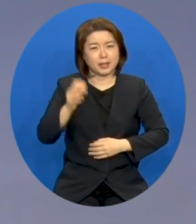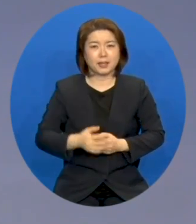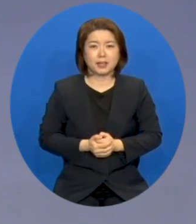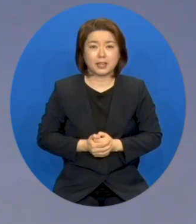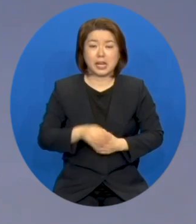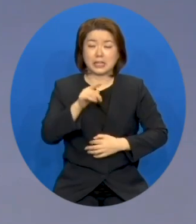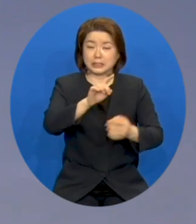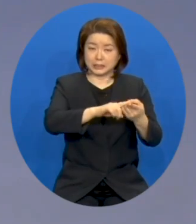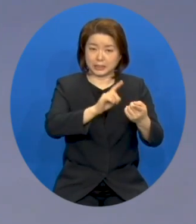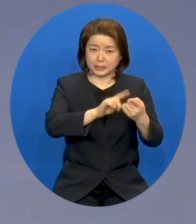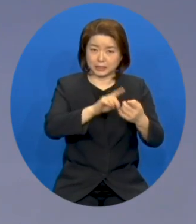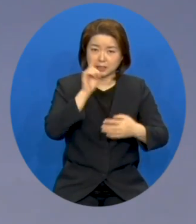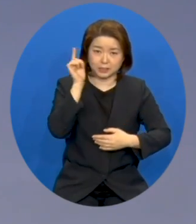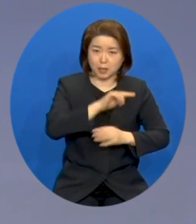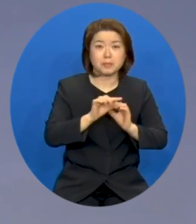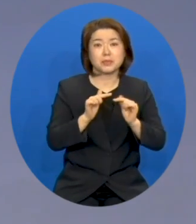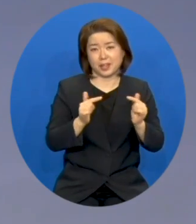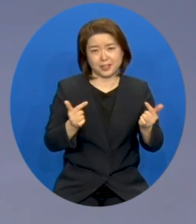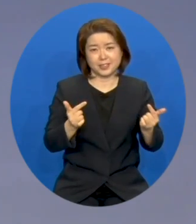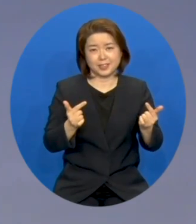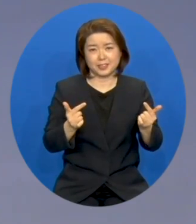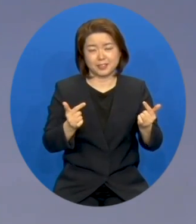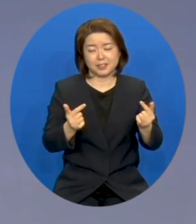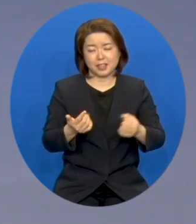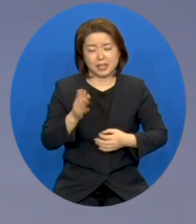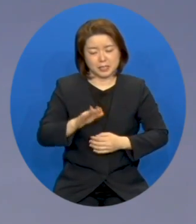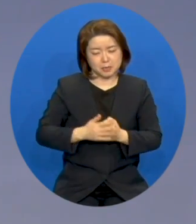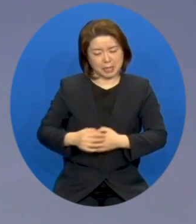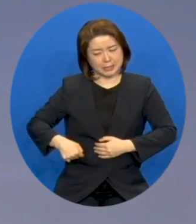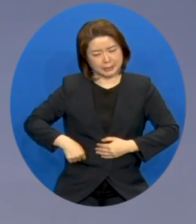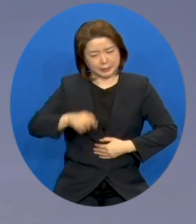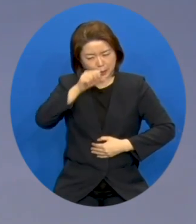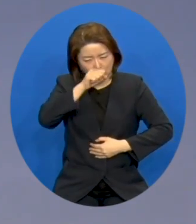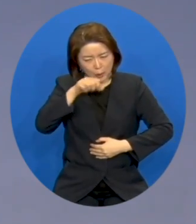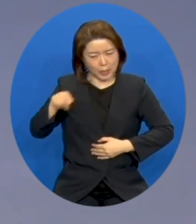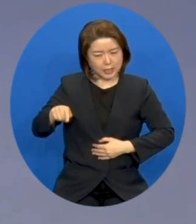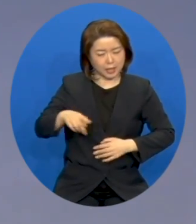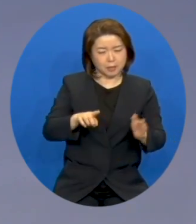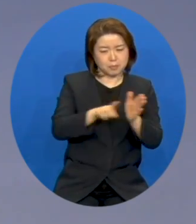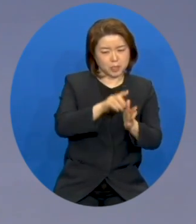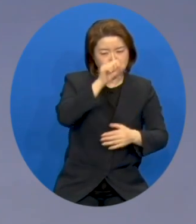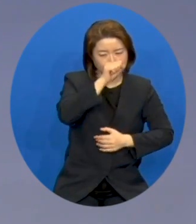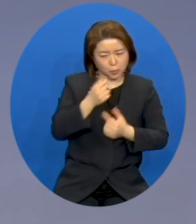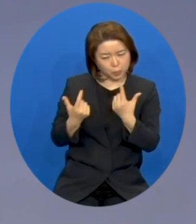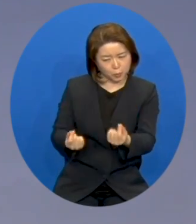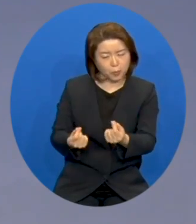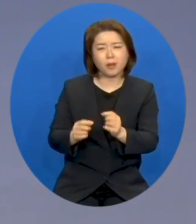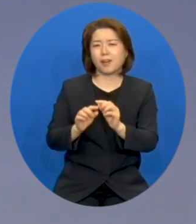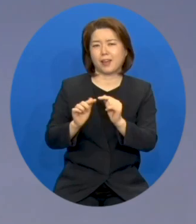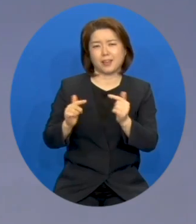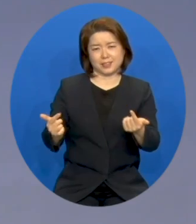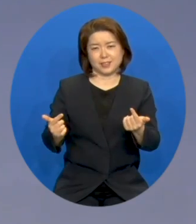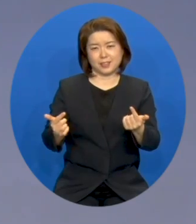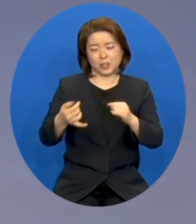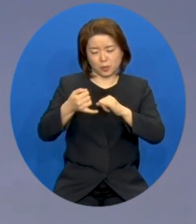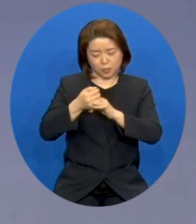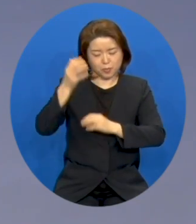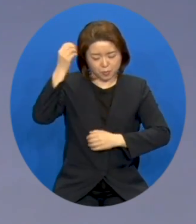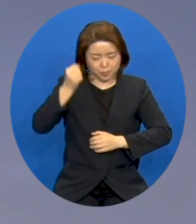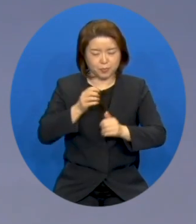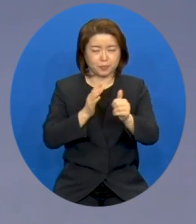그 자체가 나쁜 것은 아니지만 착하다고 믿음이 좋은 것도 아니라는 사실을 꼭 알아야